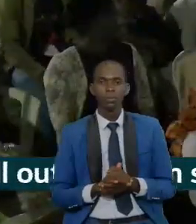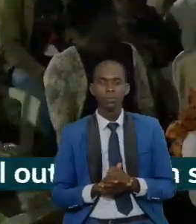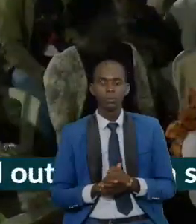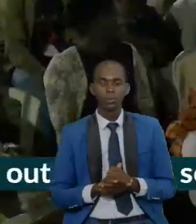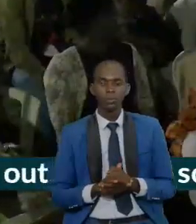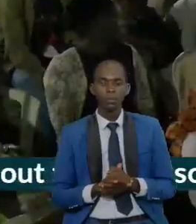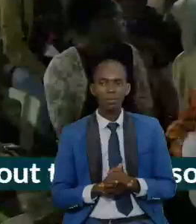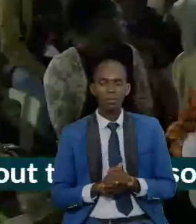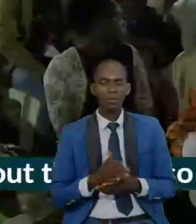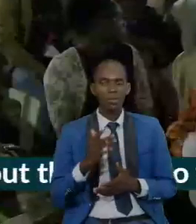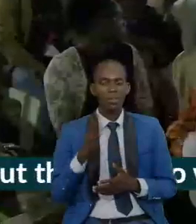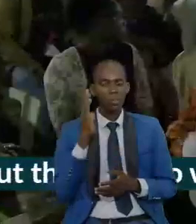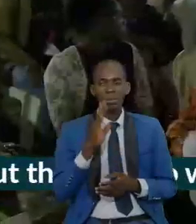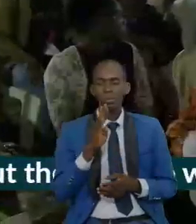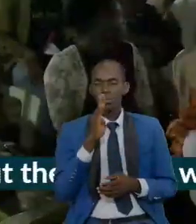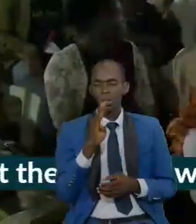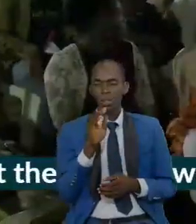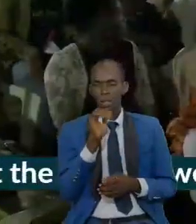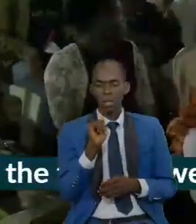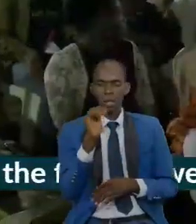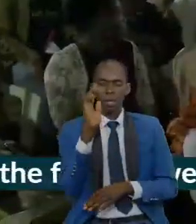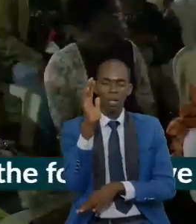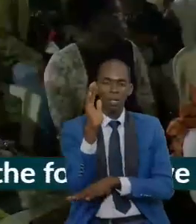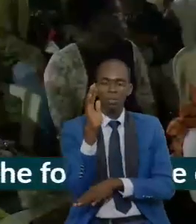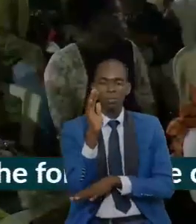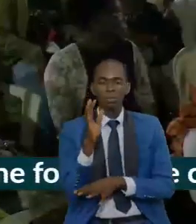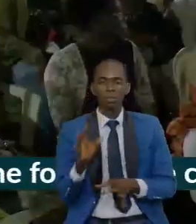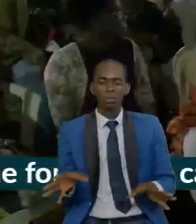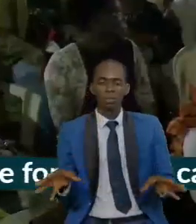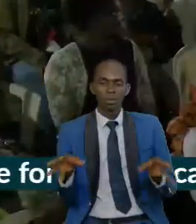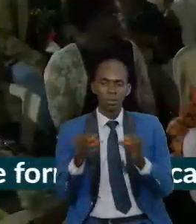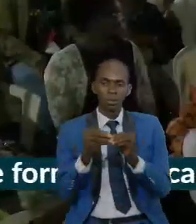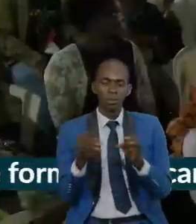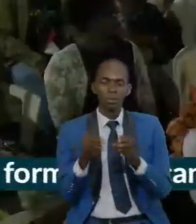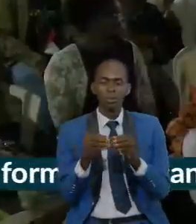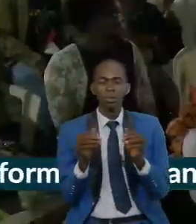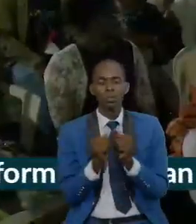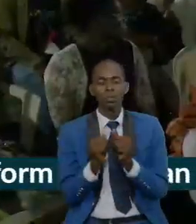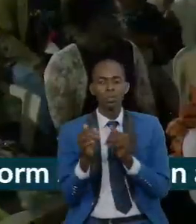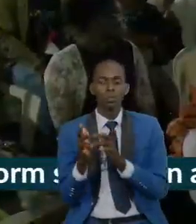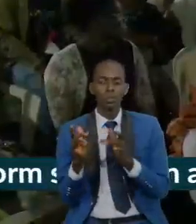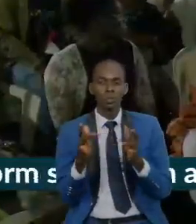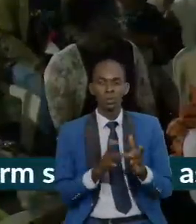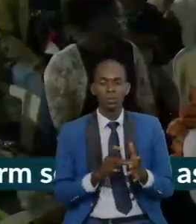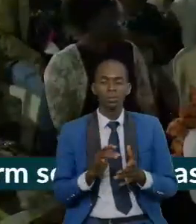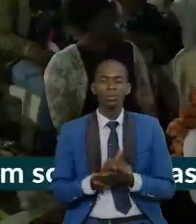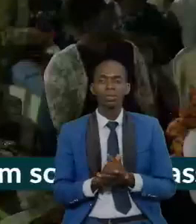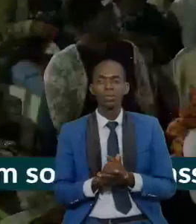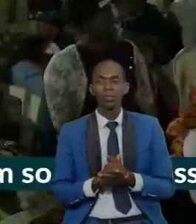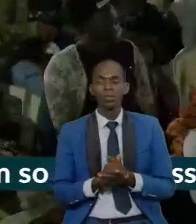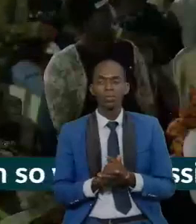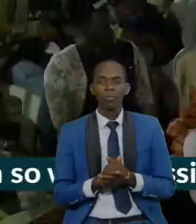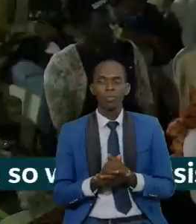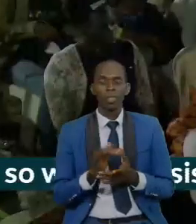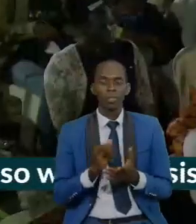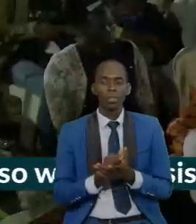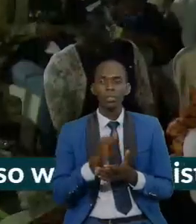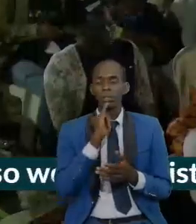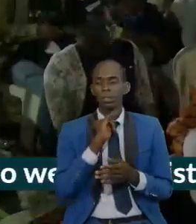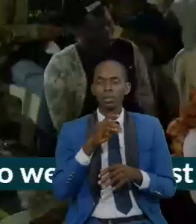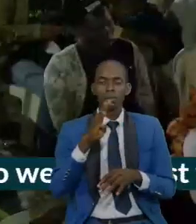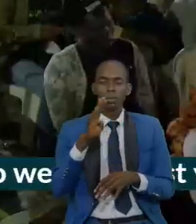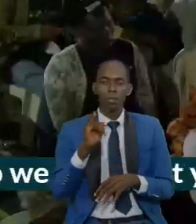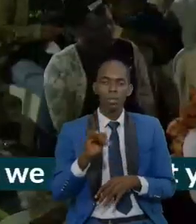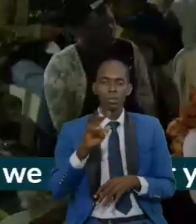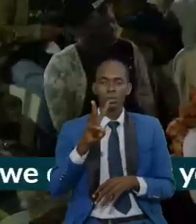the lunch hour with Jesus. Ça aura lieu à 14h30. That will be by 2:30. Et dans